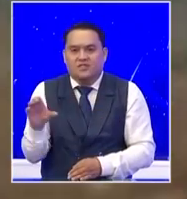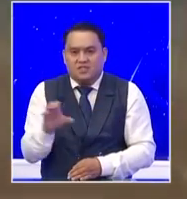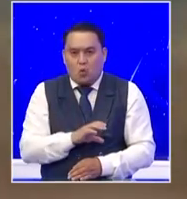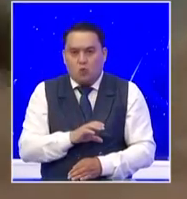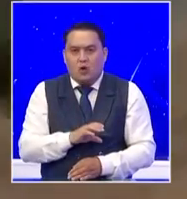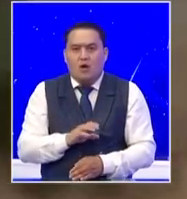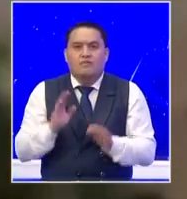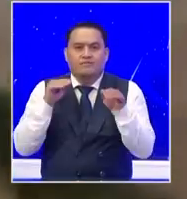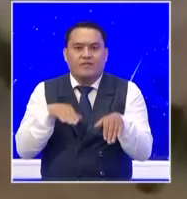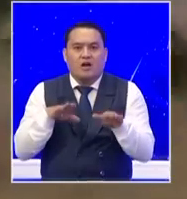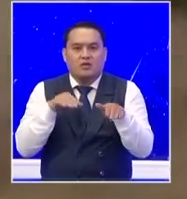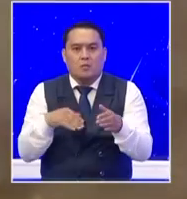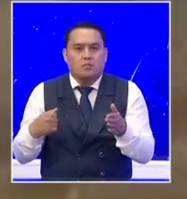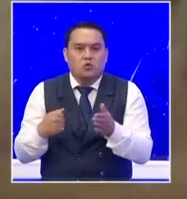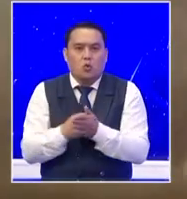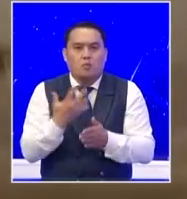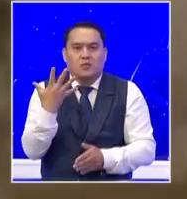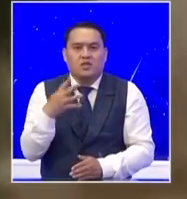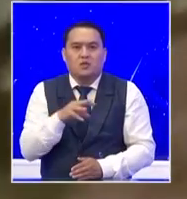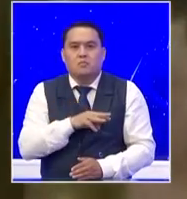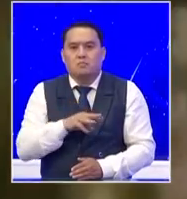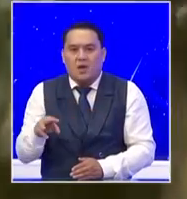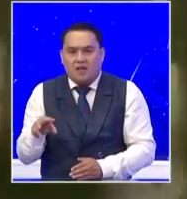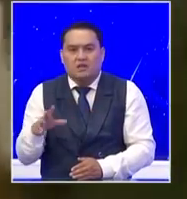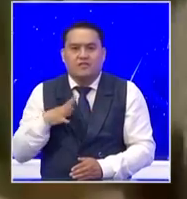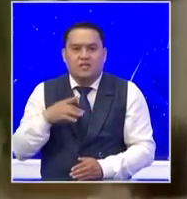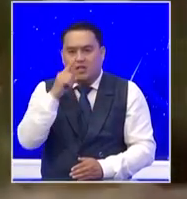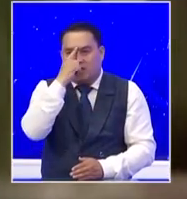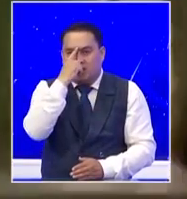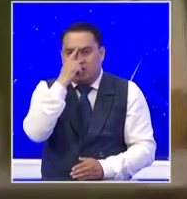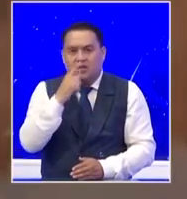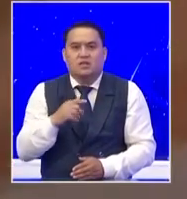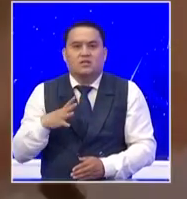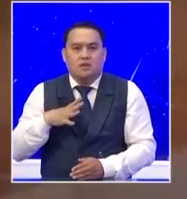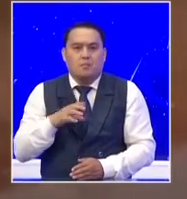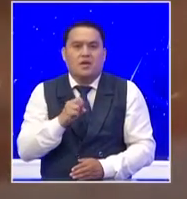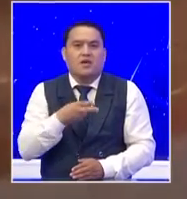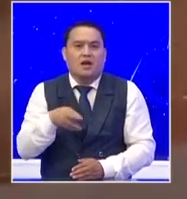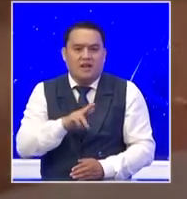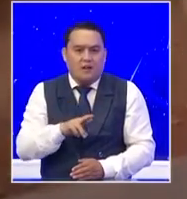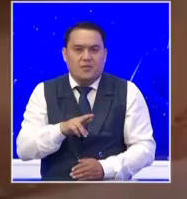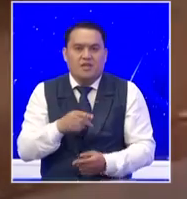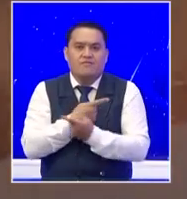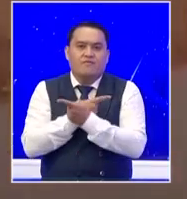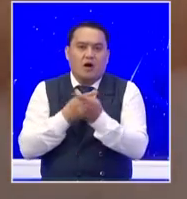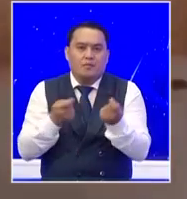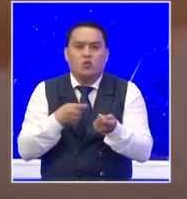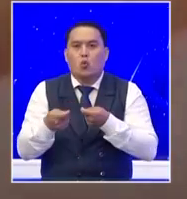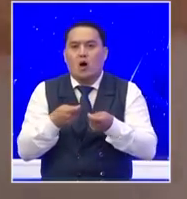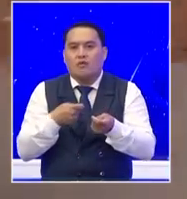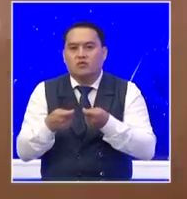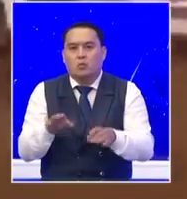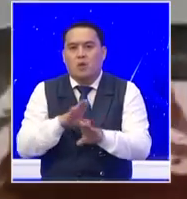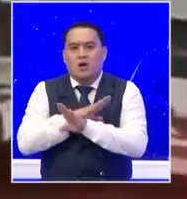высота приливной волны была до 5 метров. Циклон затронул индийский штат Западная Бенгалия. По информации властей штата,